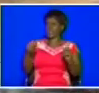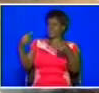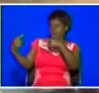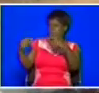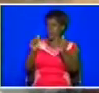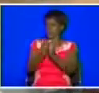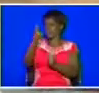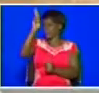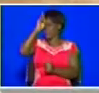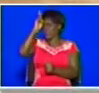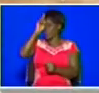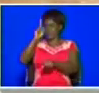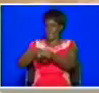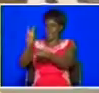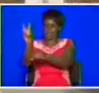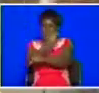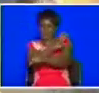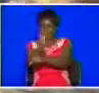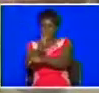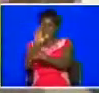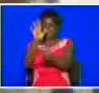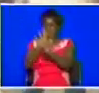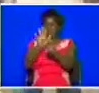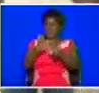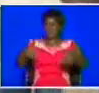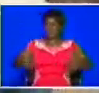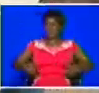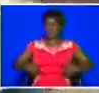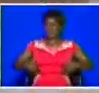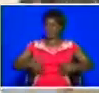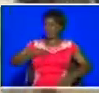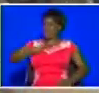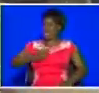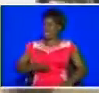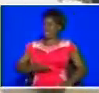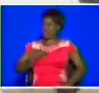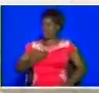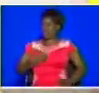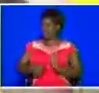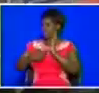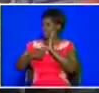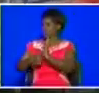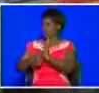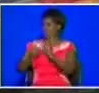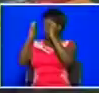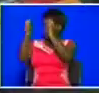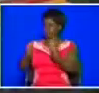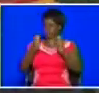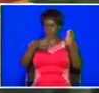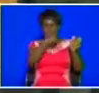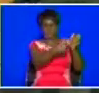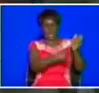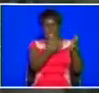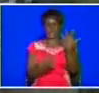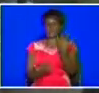Hao waliokuwa kwenye Doria zao mamia ya vijana walipeleka ghadhabu zao barabarani Na kutia moto magurudumu ya magari huku